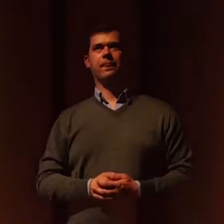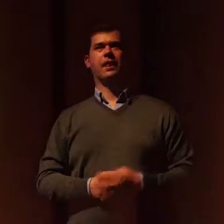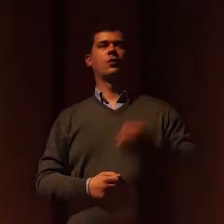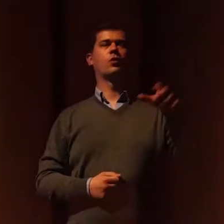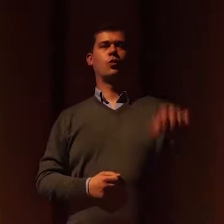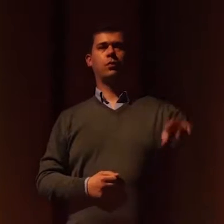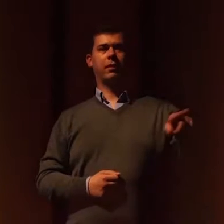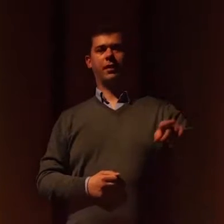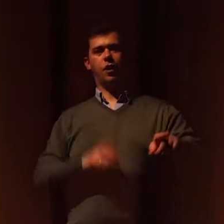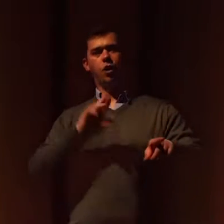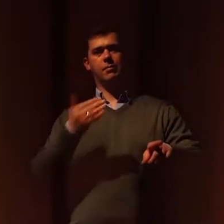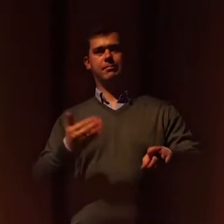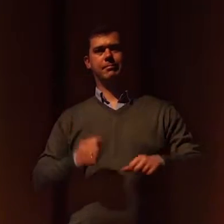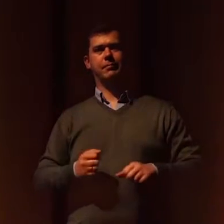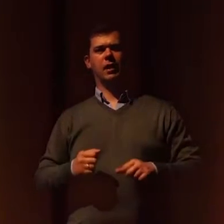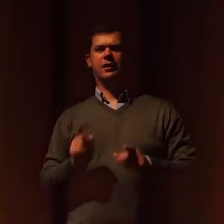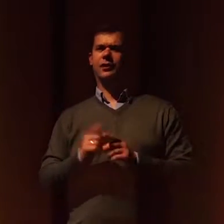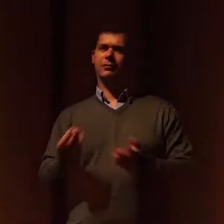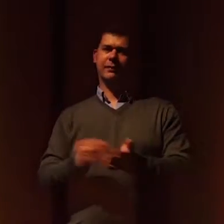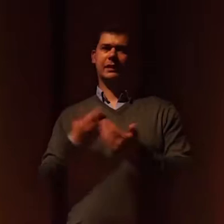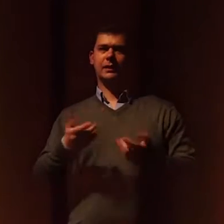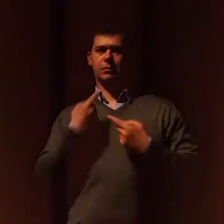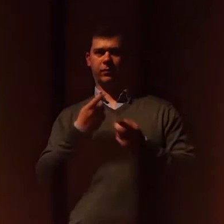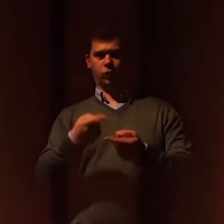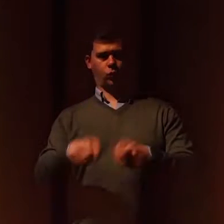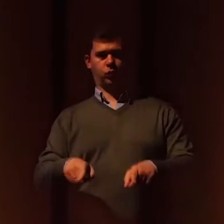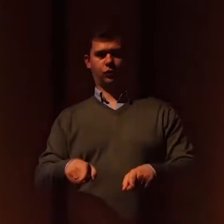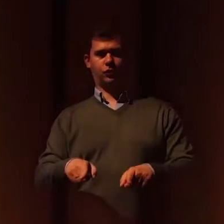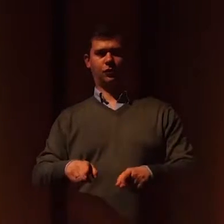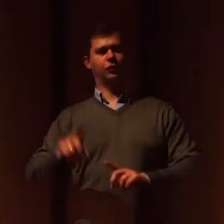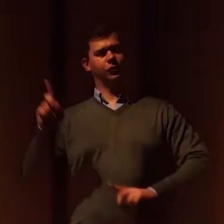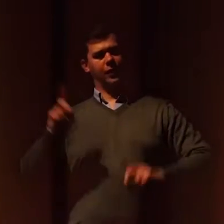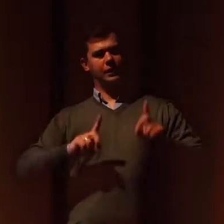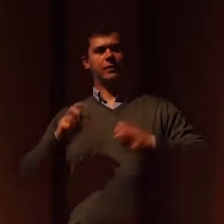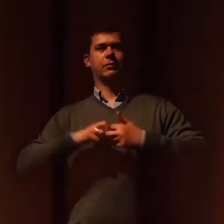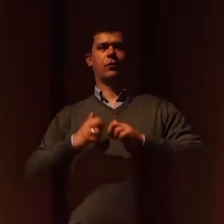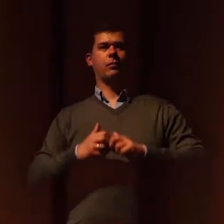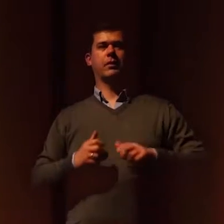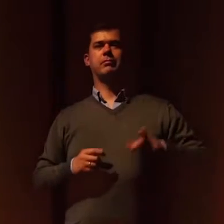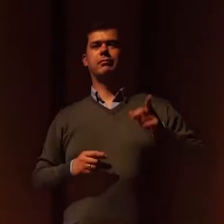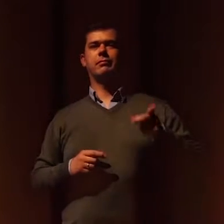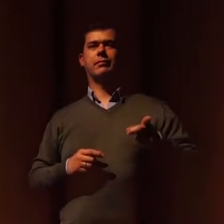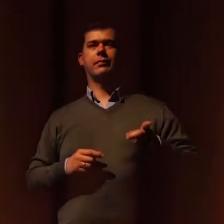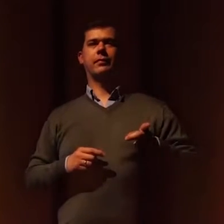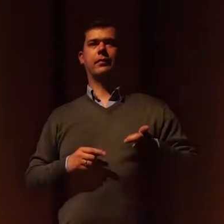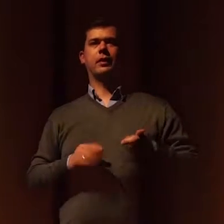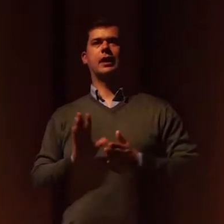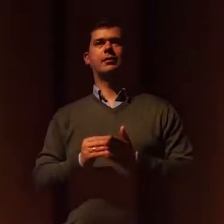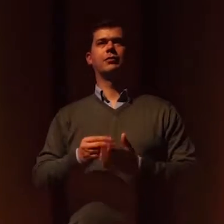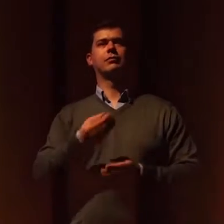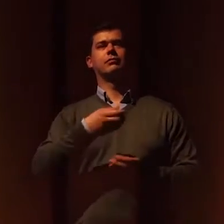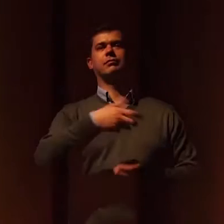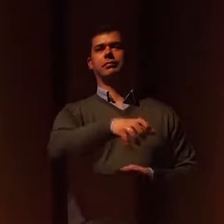grupy ludności Romskiej od razu mogę tylko powiedzieć krótko że niektóre problemy związane z drobno